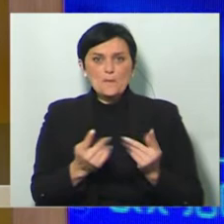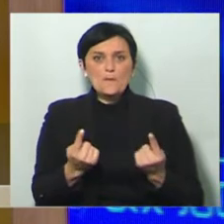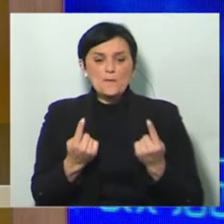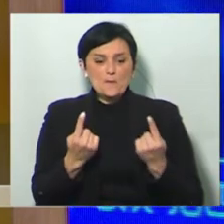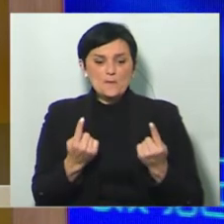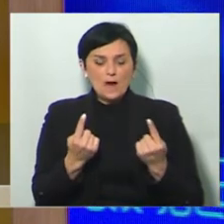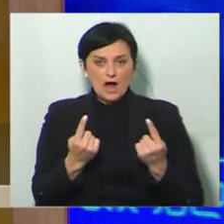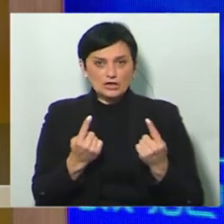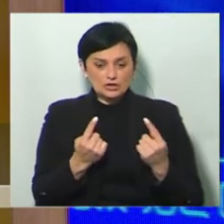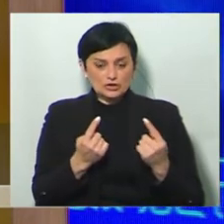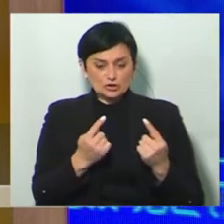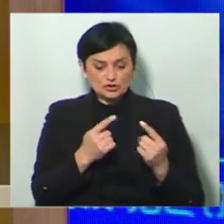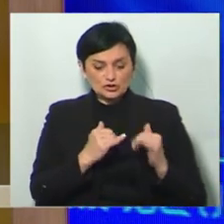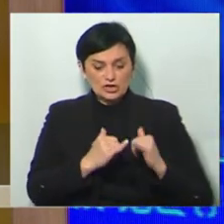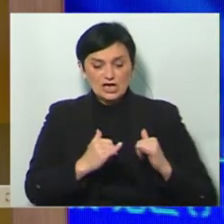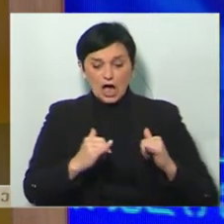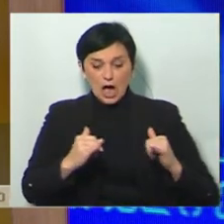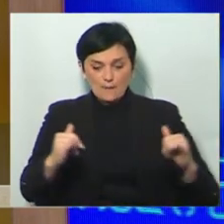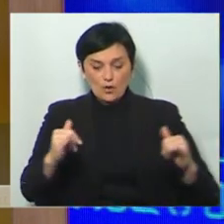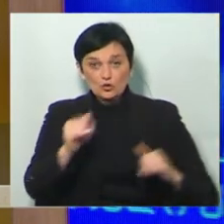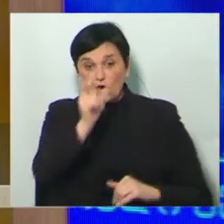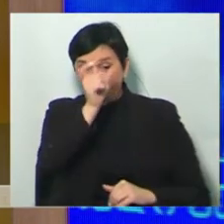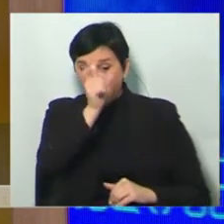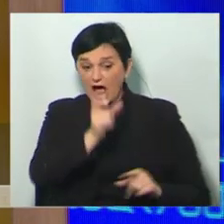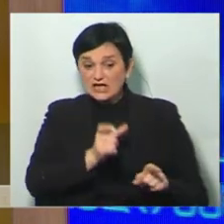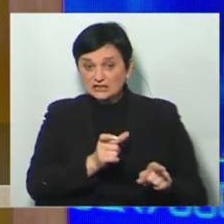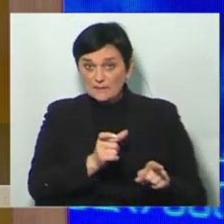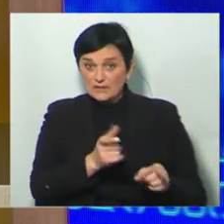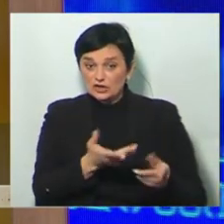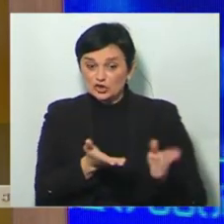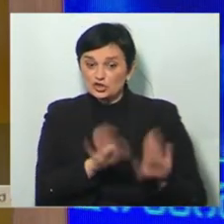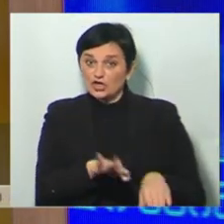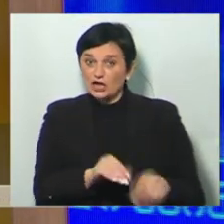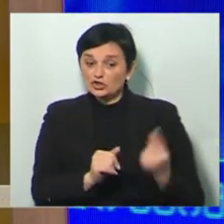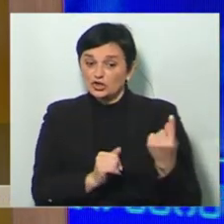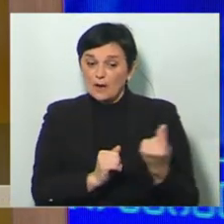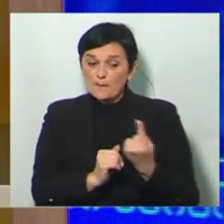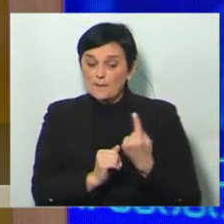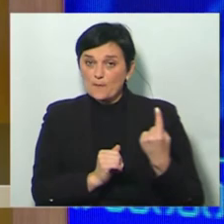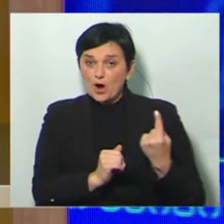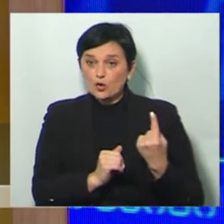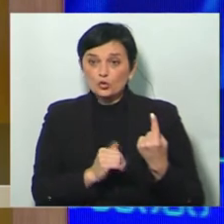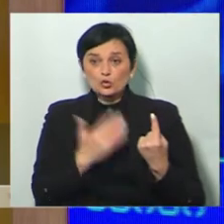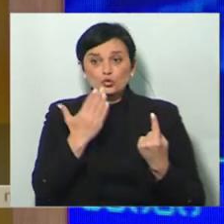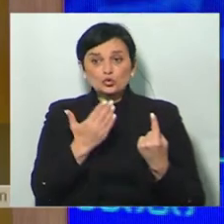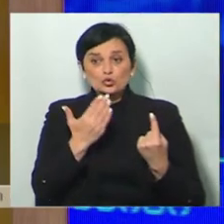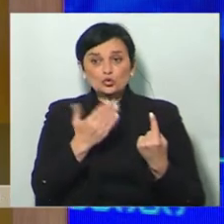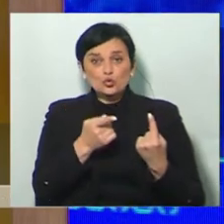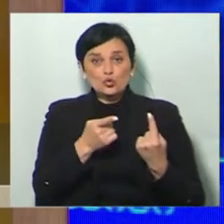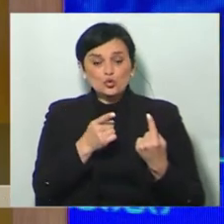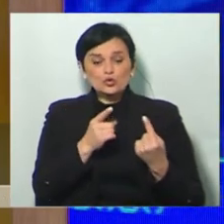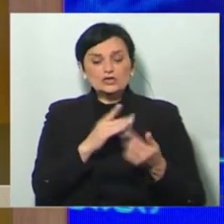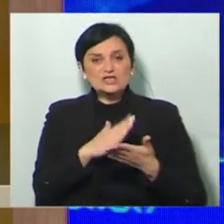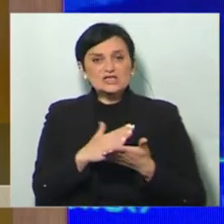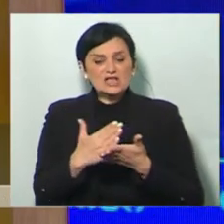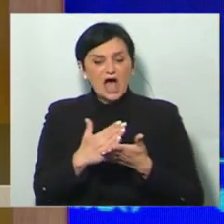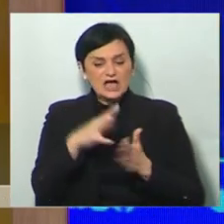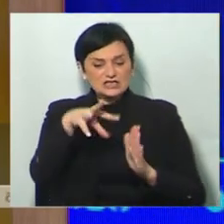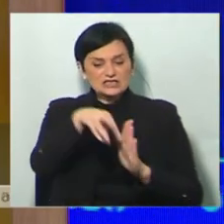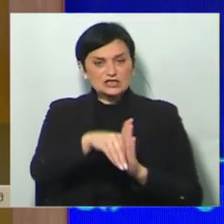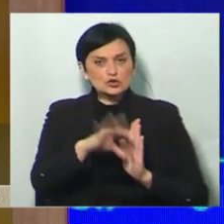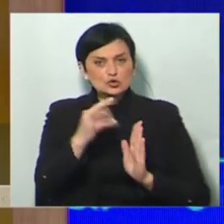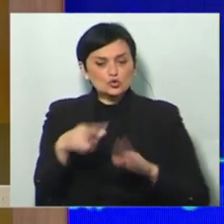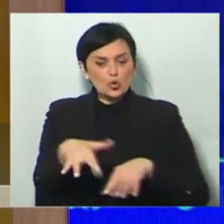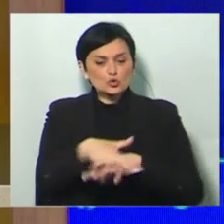ასე გაფართოვდა, ადამიანი დარჩა კი მარტო, თუ ადამიანი გახდა ორგანული ნაწილი იმ სოციუმისა, რომელზედაც